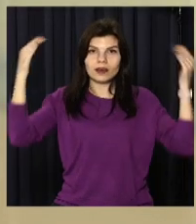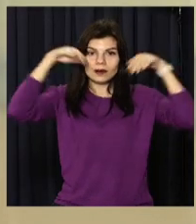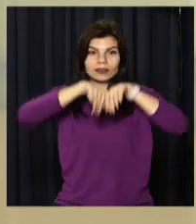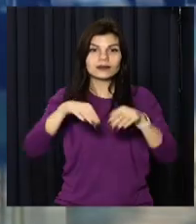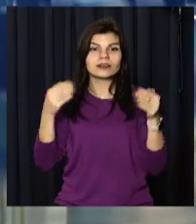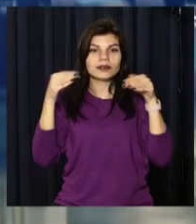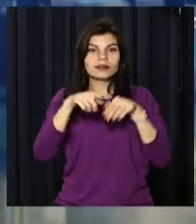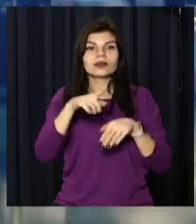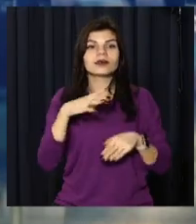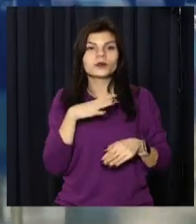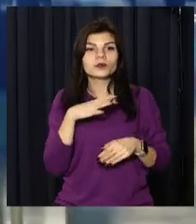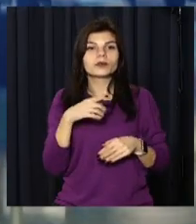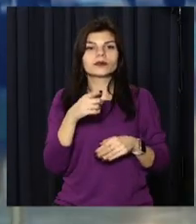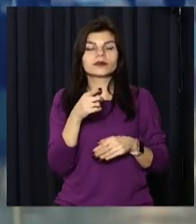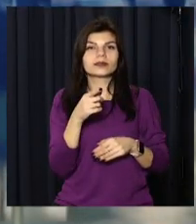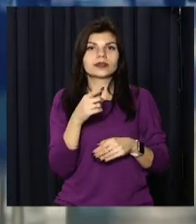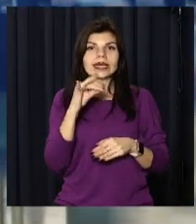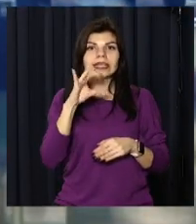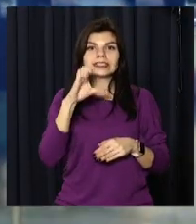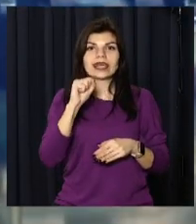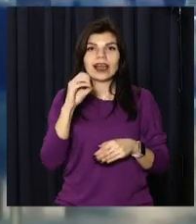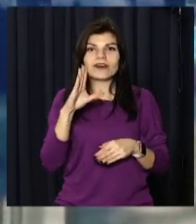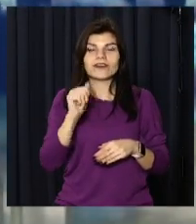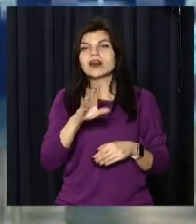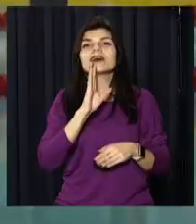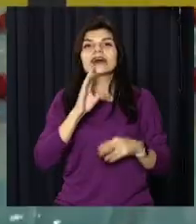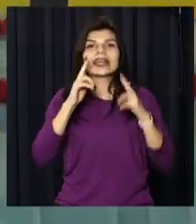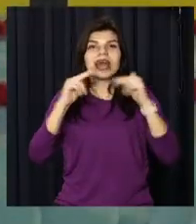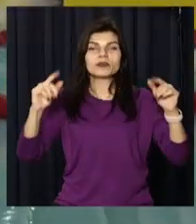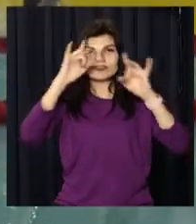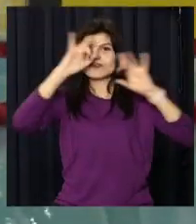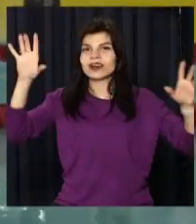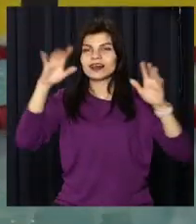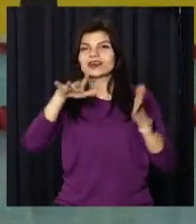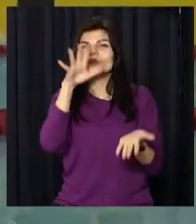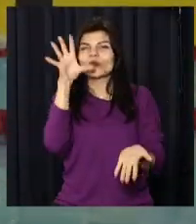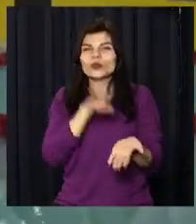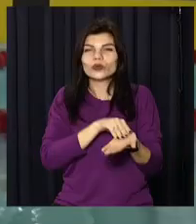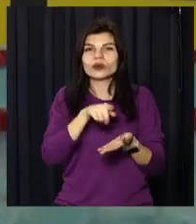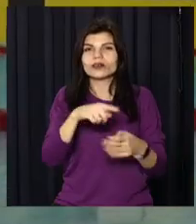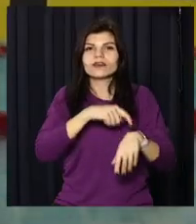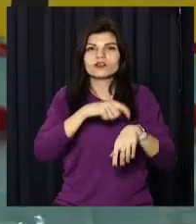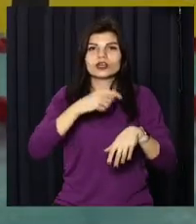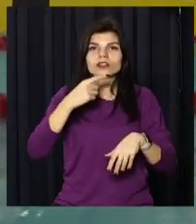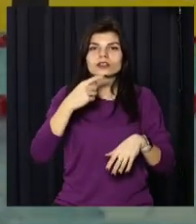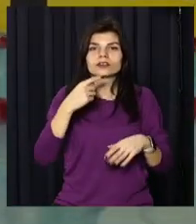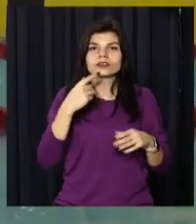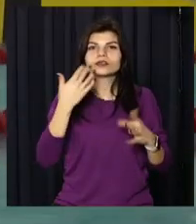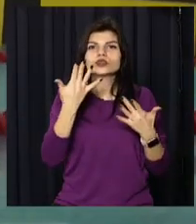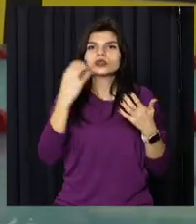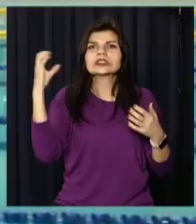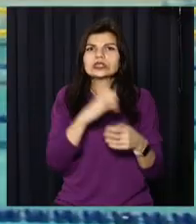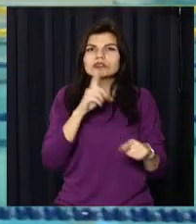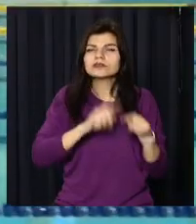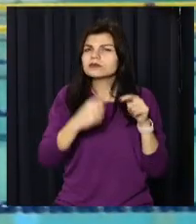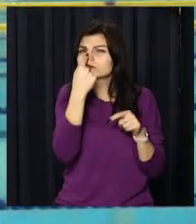фіналі святкувала 15-річна Каміла Ісаєва. Юна зірка дніпровського плавання показала час – 31,49